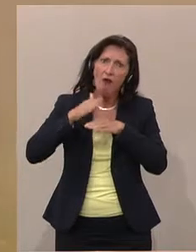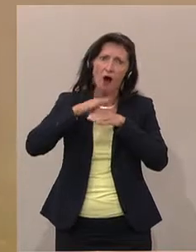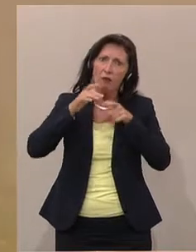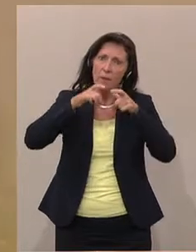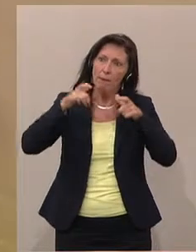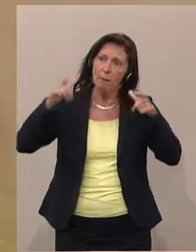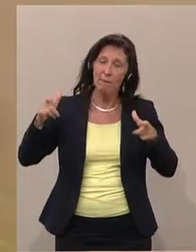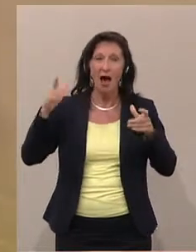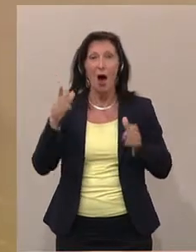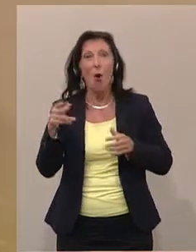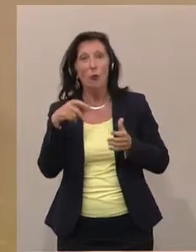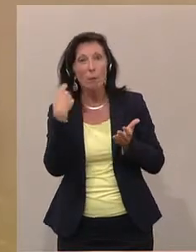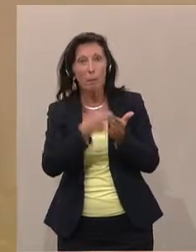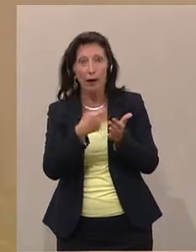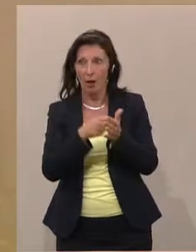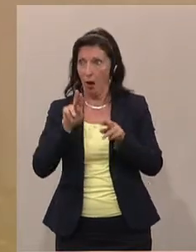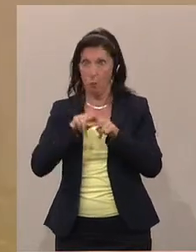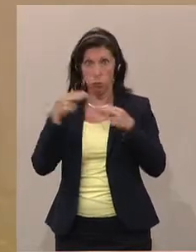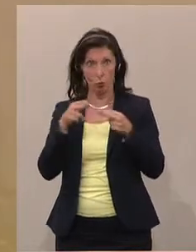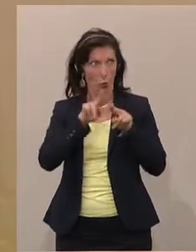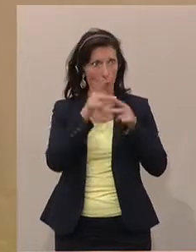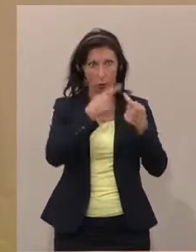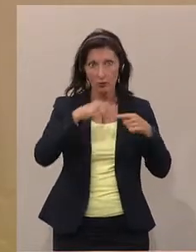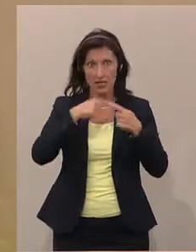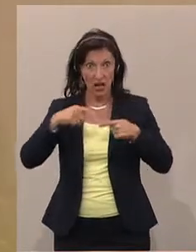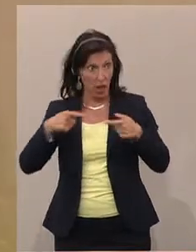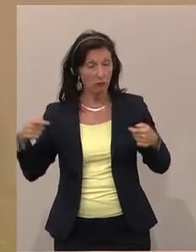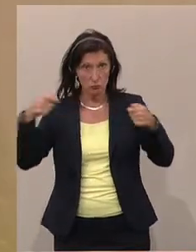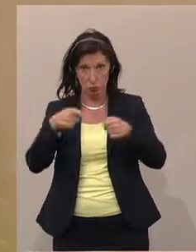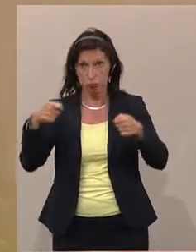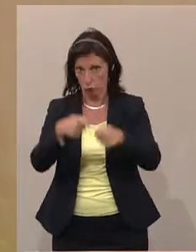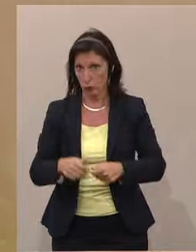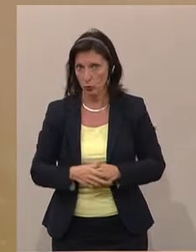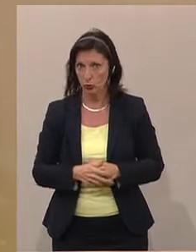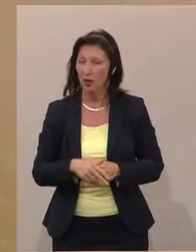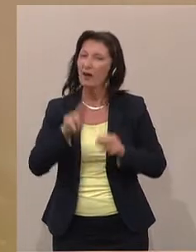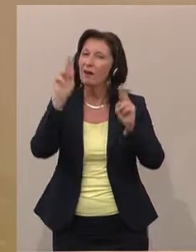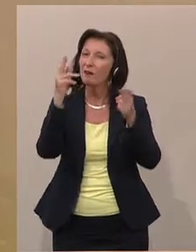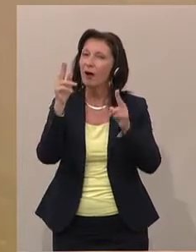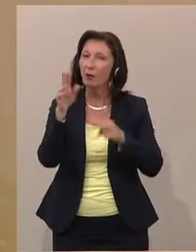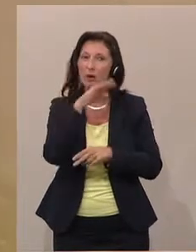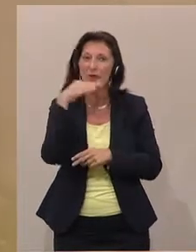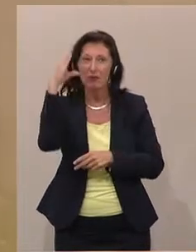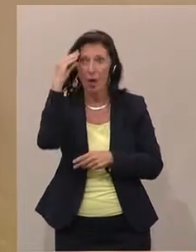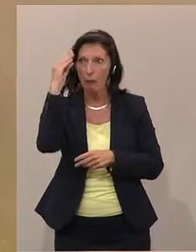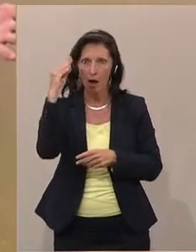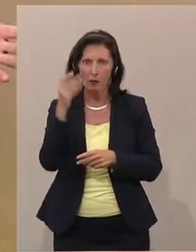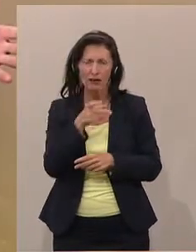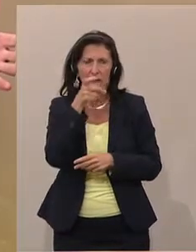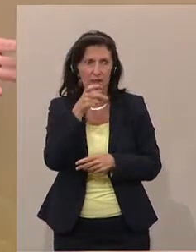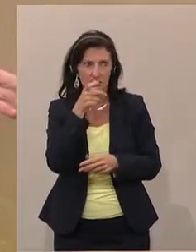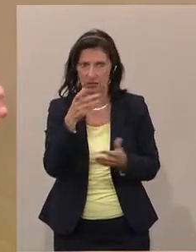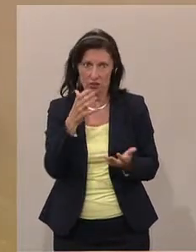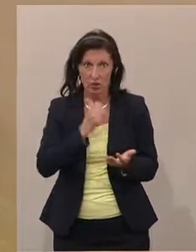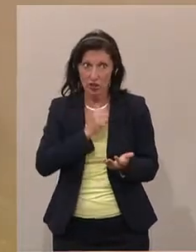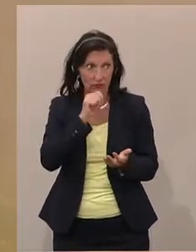bezuschusst durch den Bund und auch durch die Bundesländer, weil die Versicherungsprämien für viele Bauern so teuer waren, dass sie sich nicht versichern